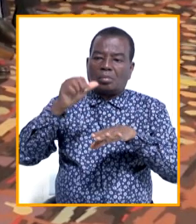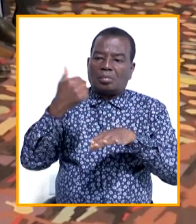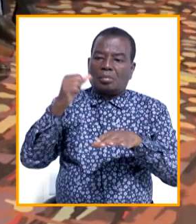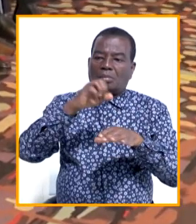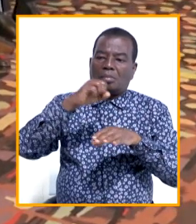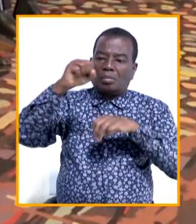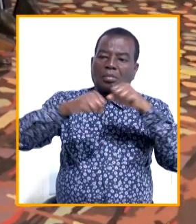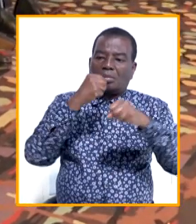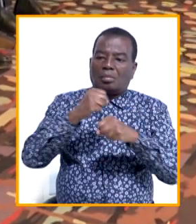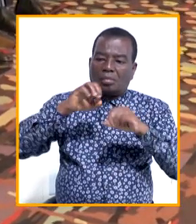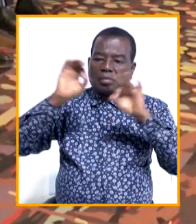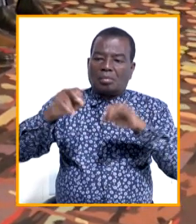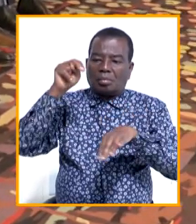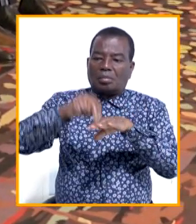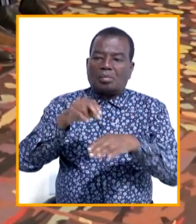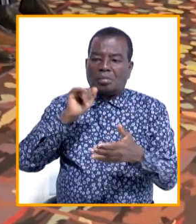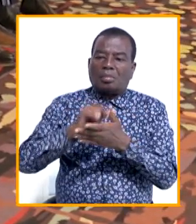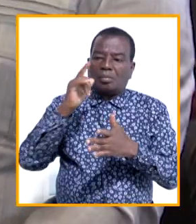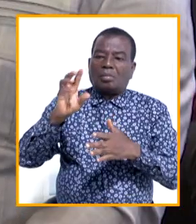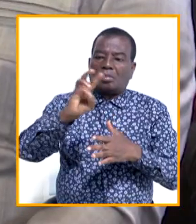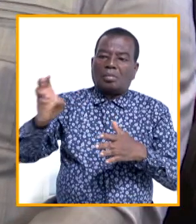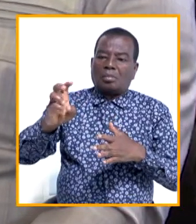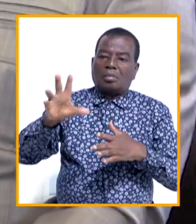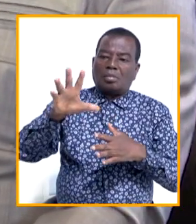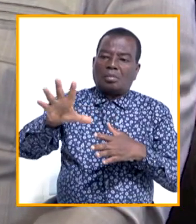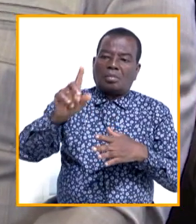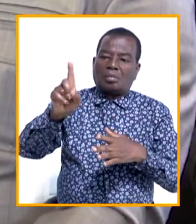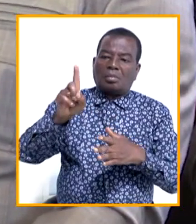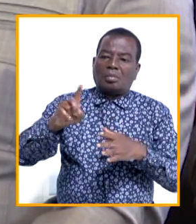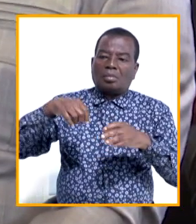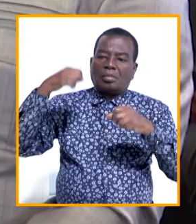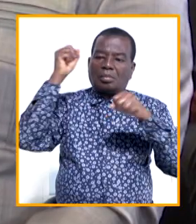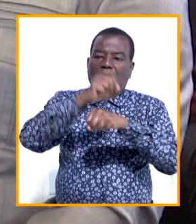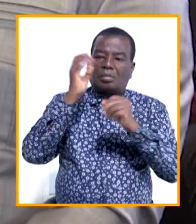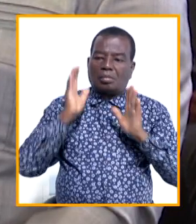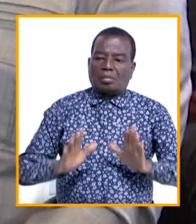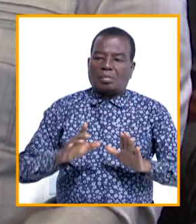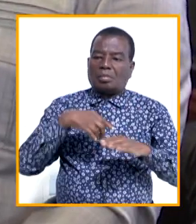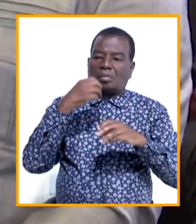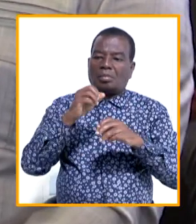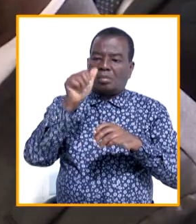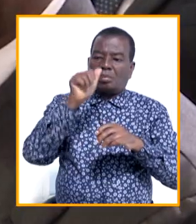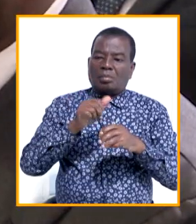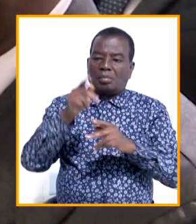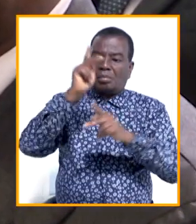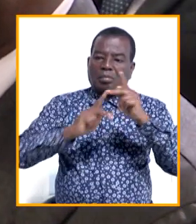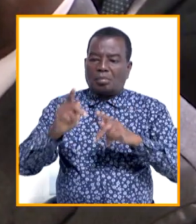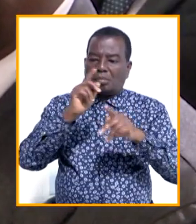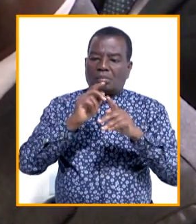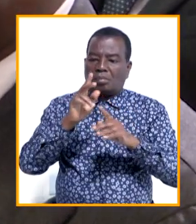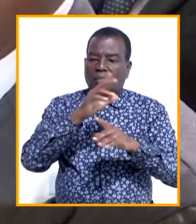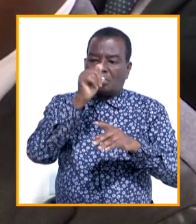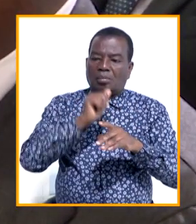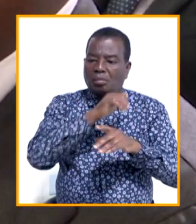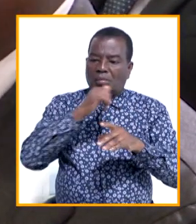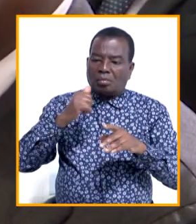célébration ce sont 651 lauréas issu de l'administration publique du privé du monde agricole